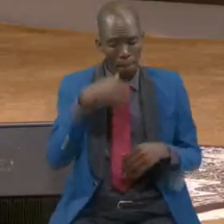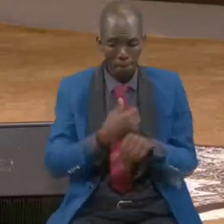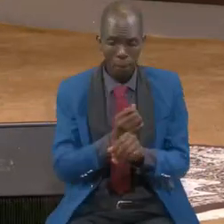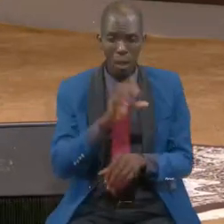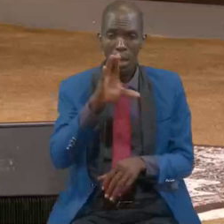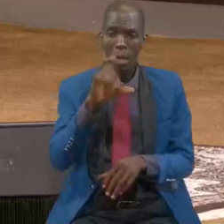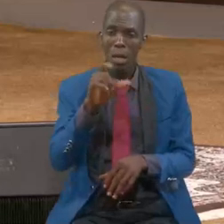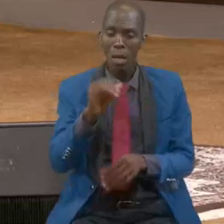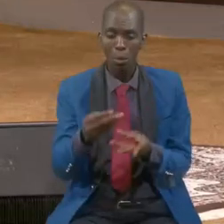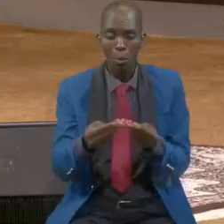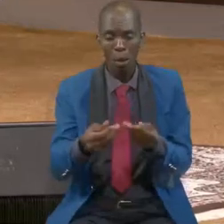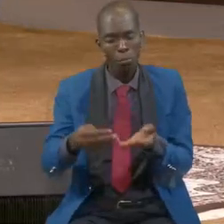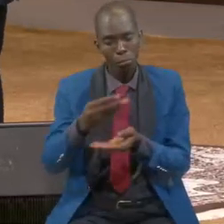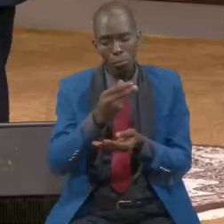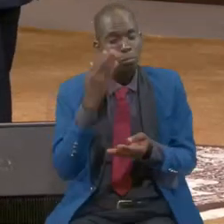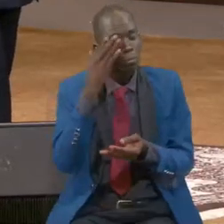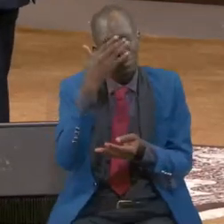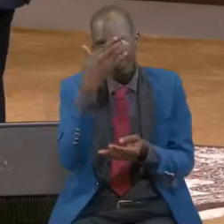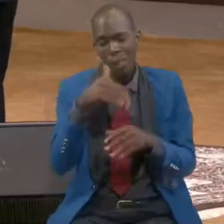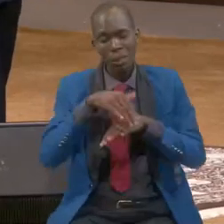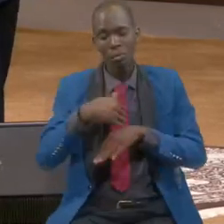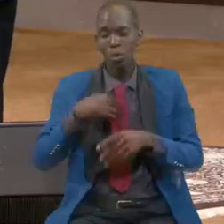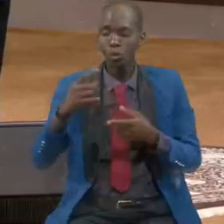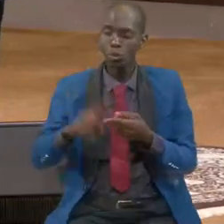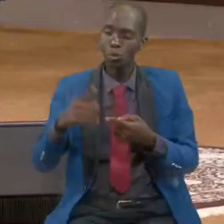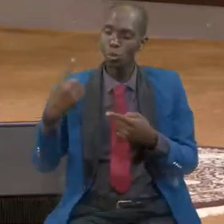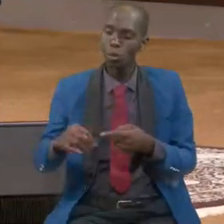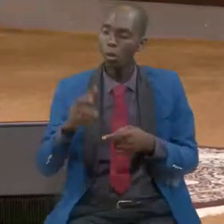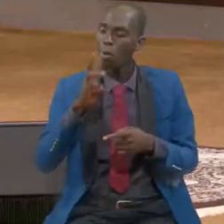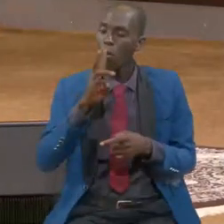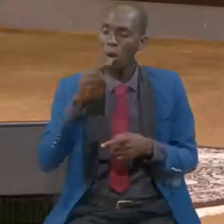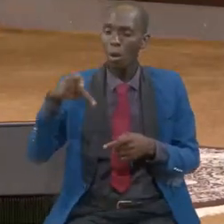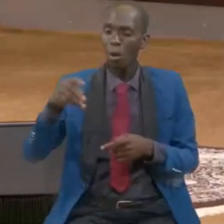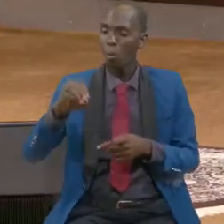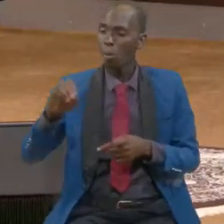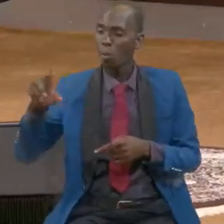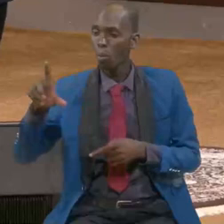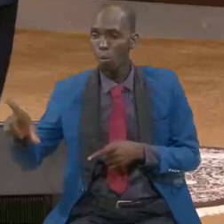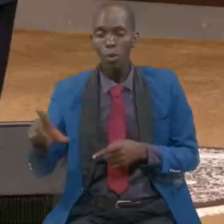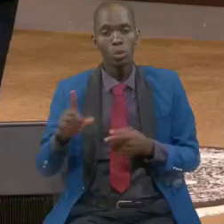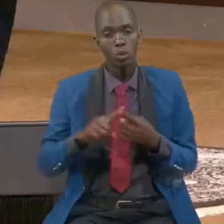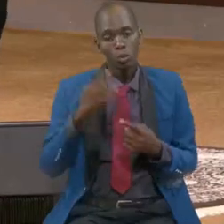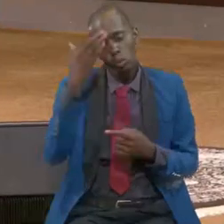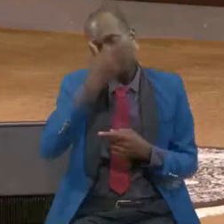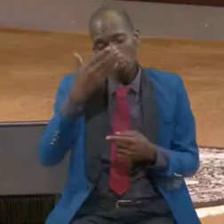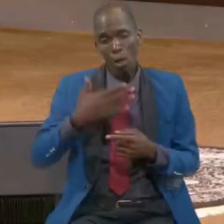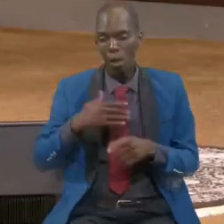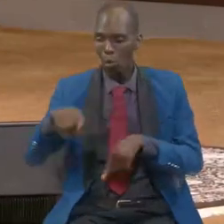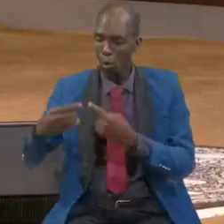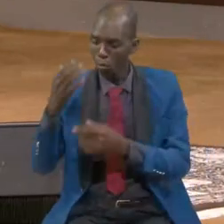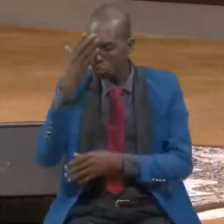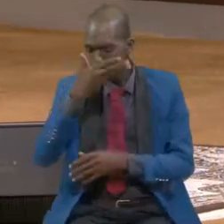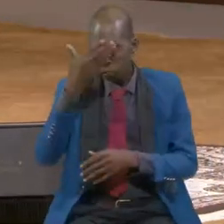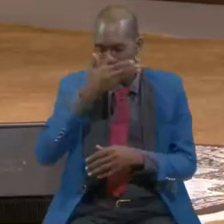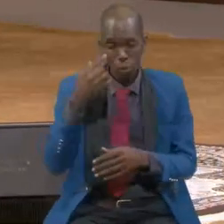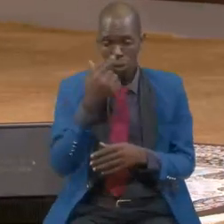et l'a appliqué à mes yeux et m'a envoyé à la piscine de Siloé et j'y suis allé, je